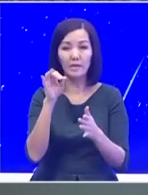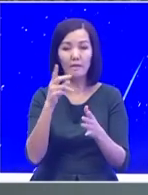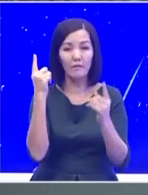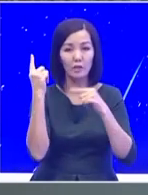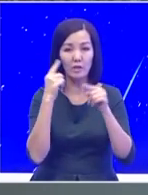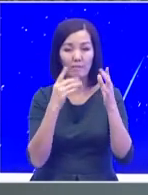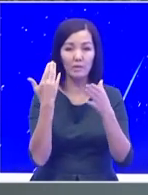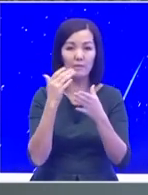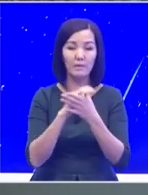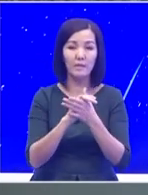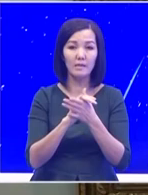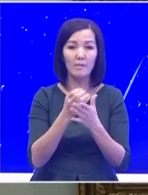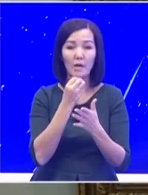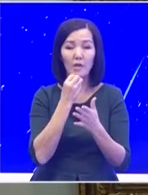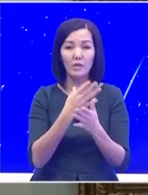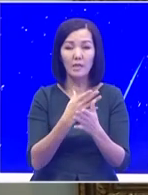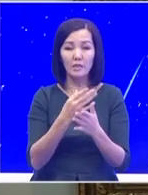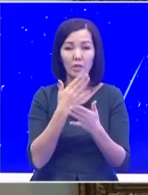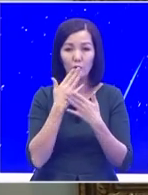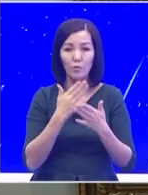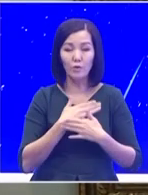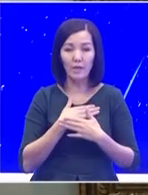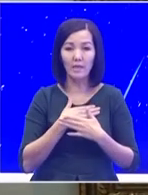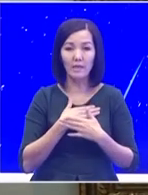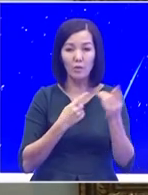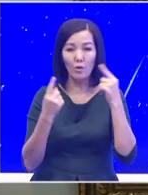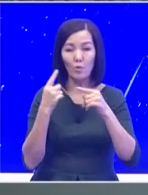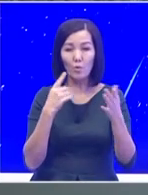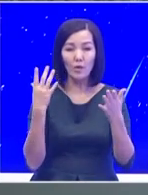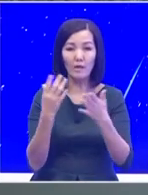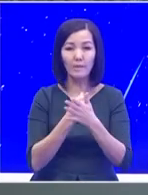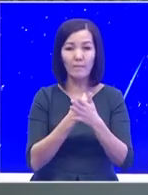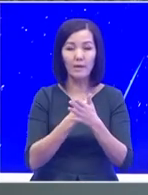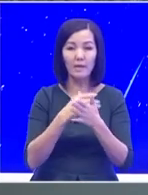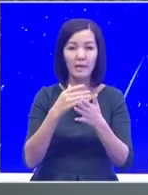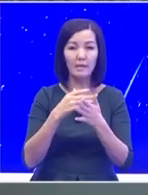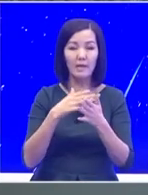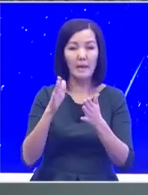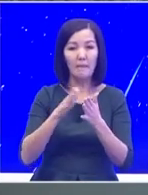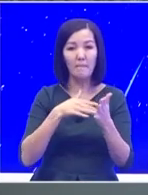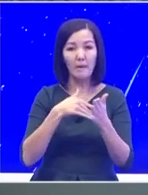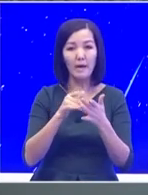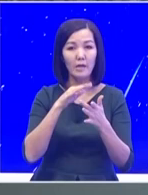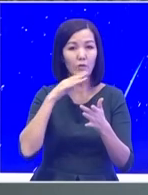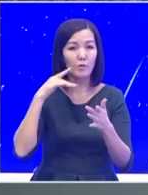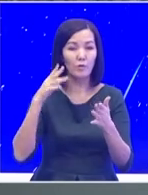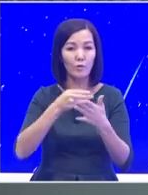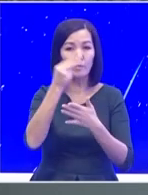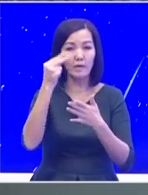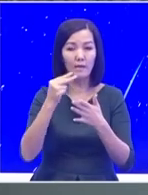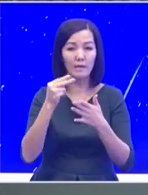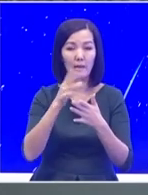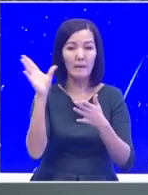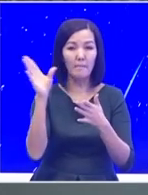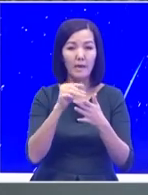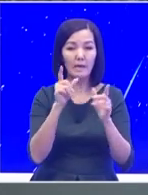шығармашылығымен таныс, оны жақсы көретін және Жаңатай Шәрденов ойлап тапқан паста техникасын қолданатын барлық суретшілерді біріктіру.